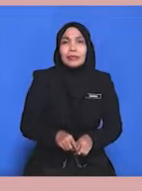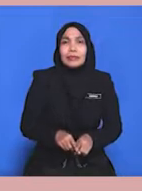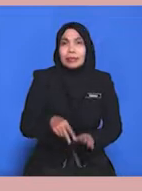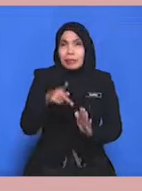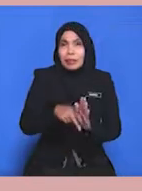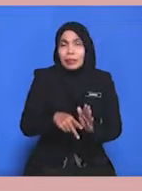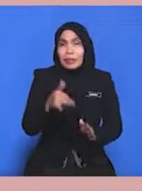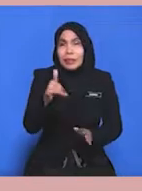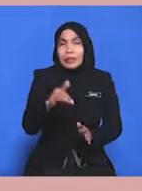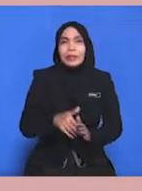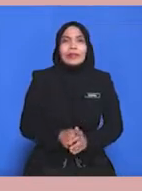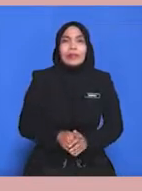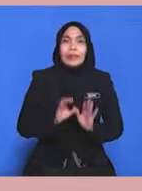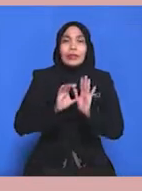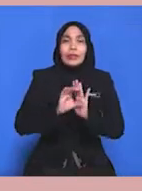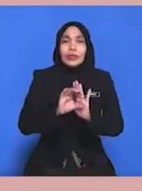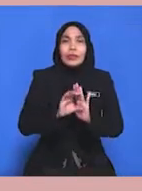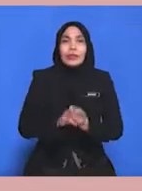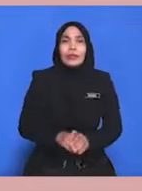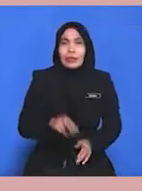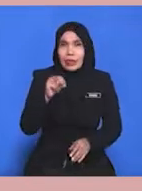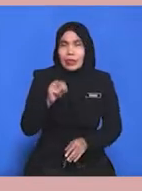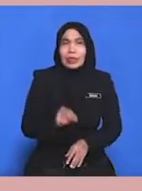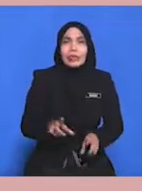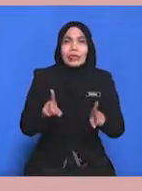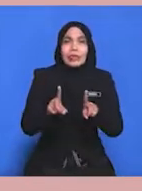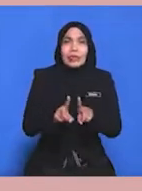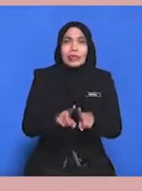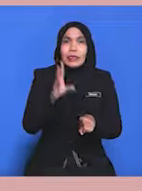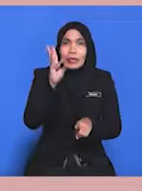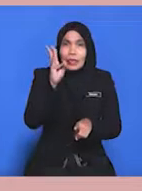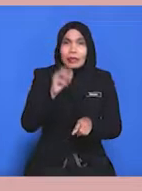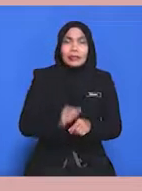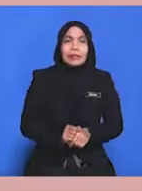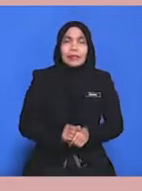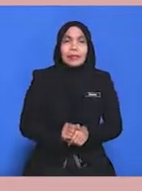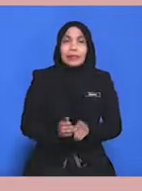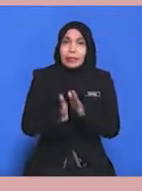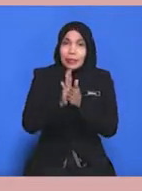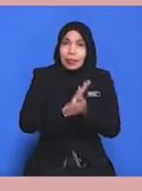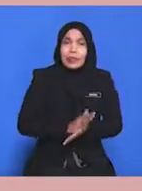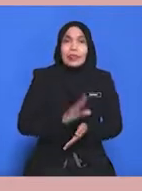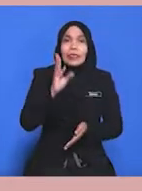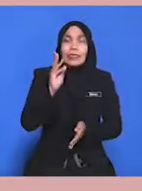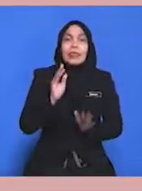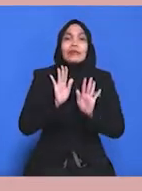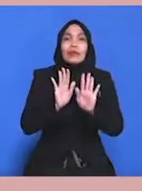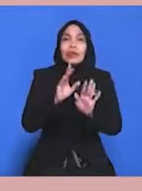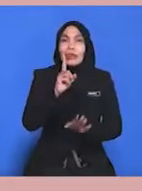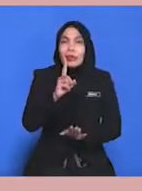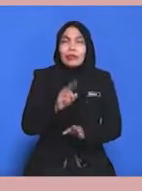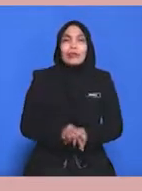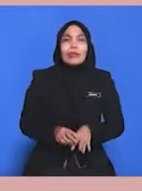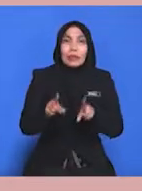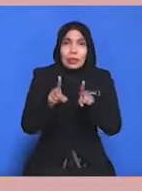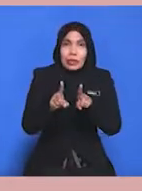Sebagai contoh, sekiranya N bersamaan dengan 6, jadi 6 tolak 1 bersamaan